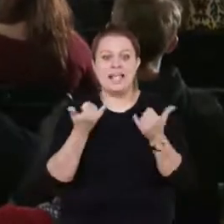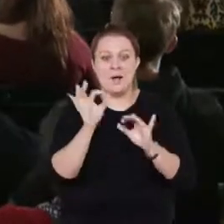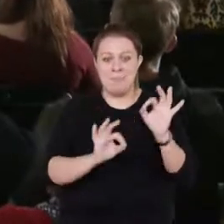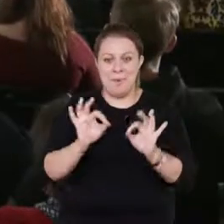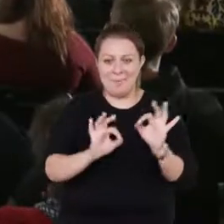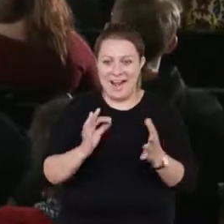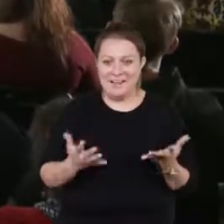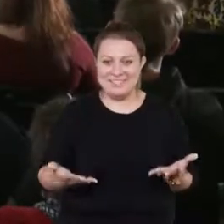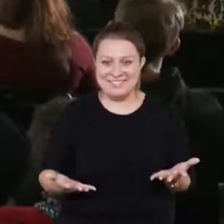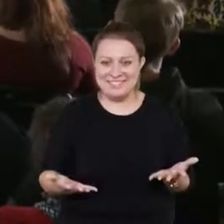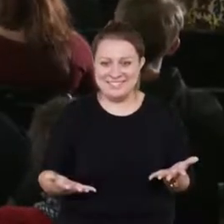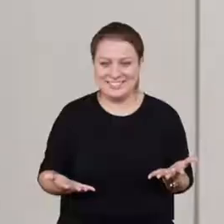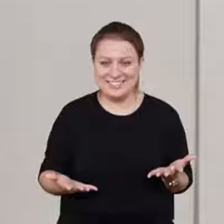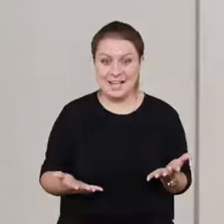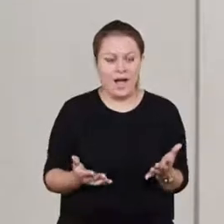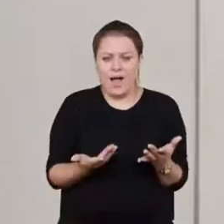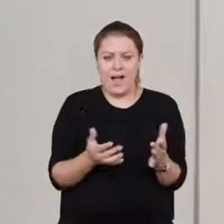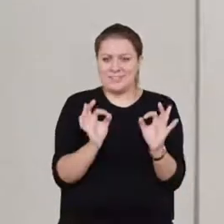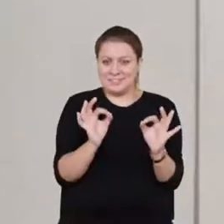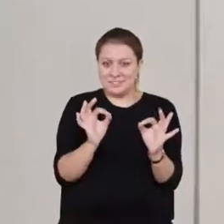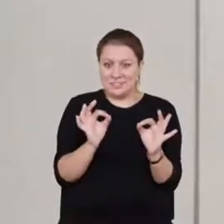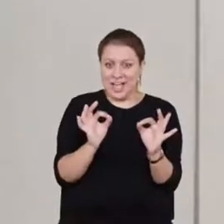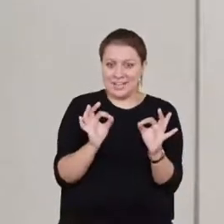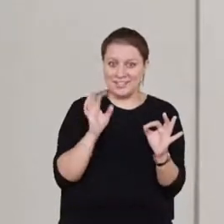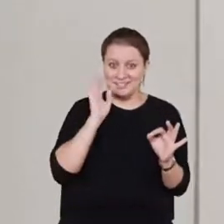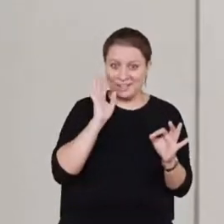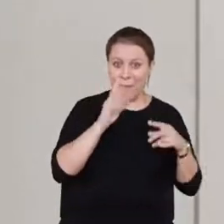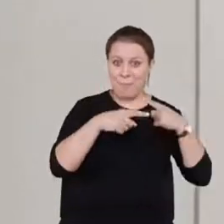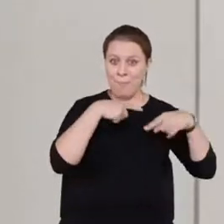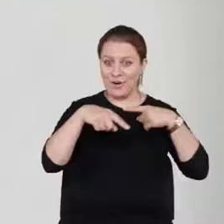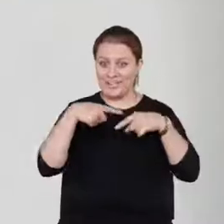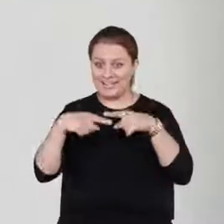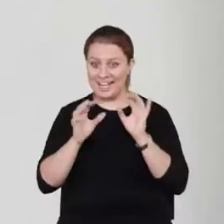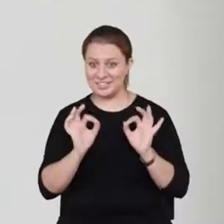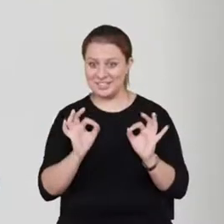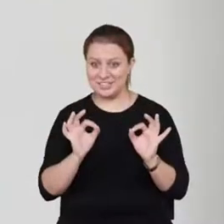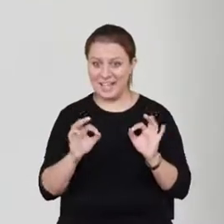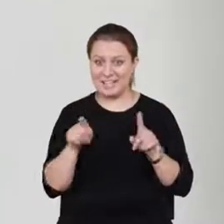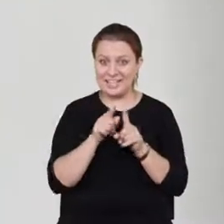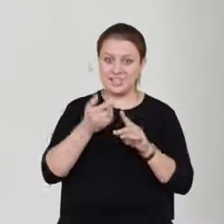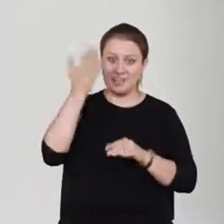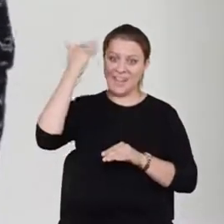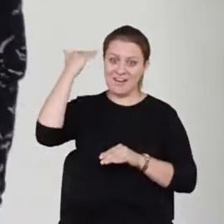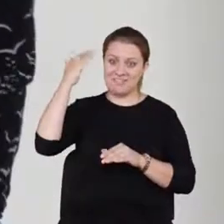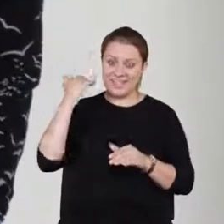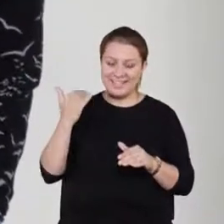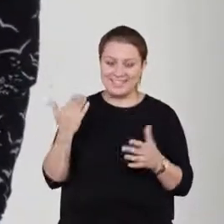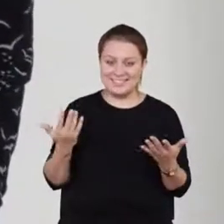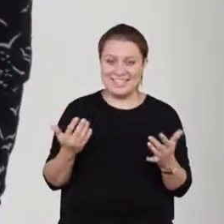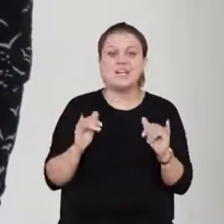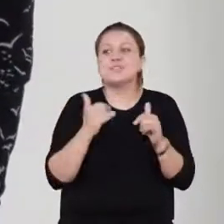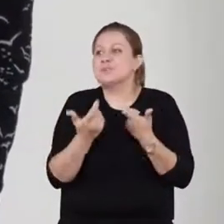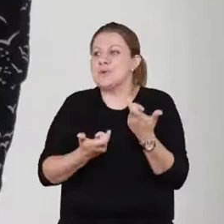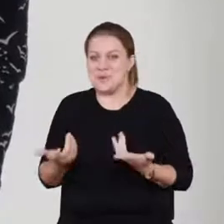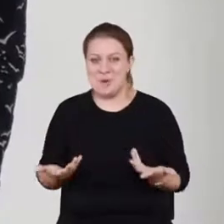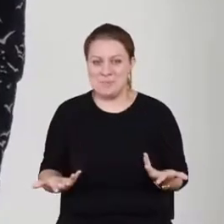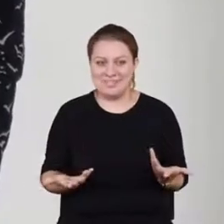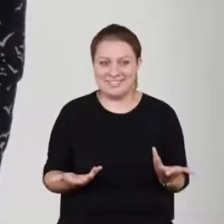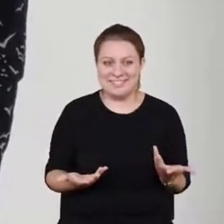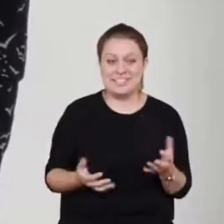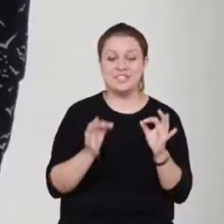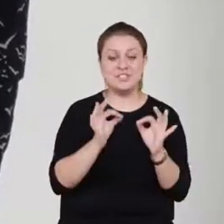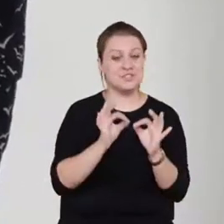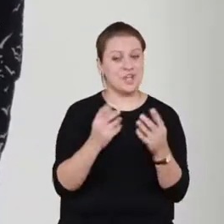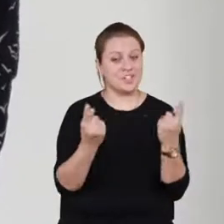Ale czemu zaradzić dzisiejszej polityce w Polsce? Myślę, że tym problemom i wyzwaniom, o których tutaj panowie wspominali, które tak bardzo